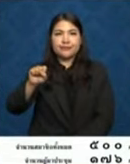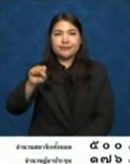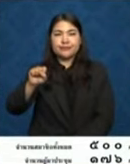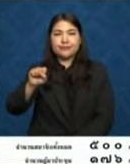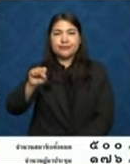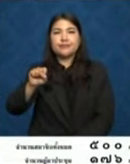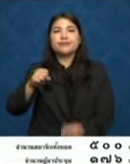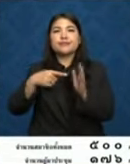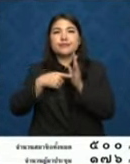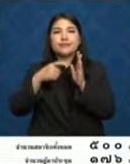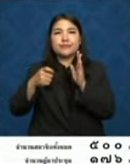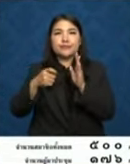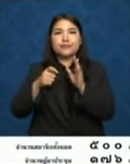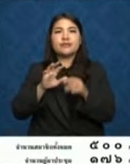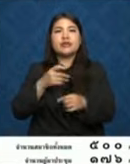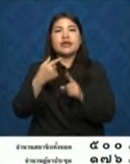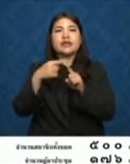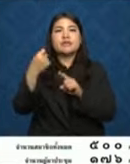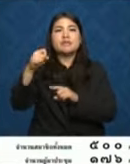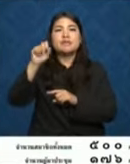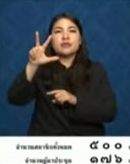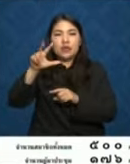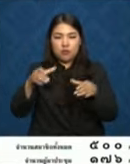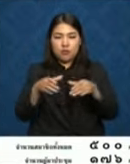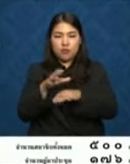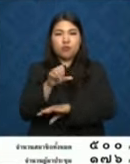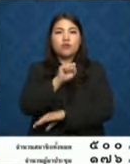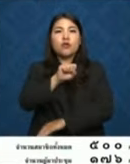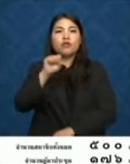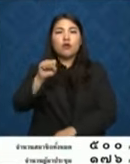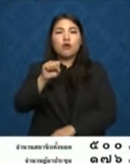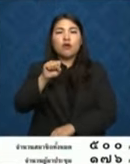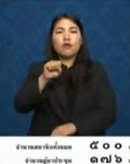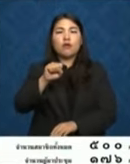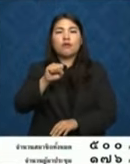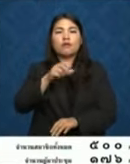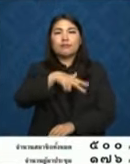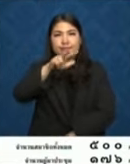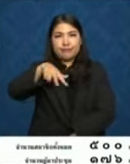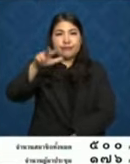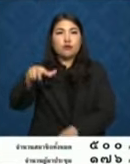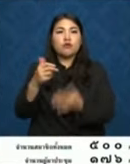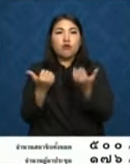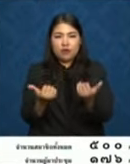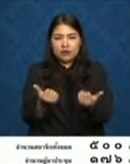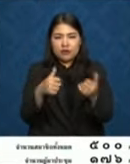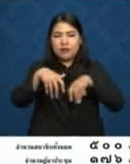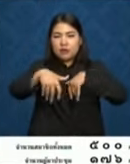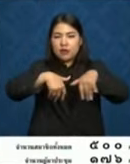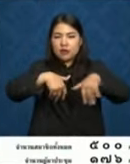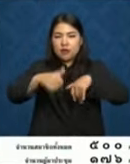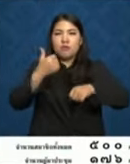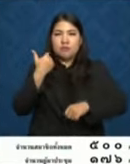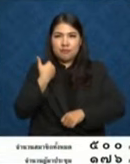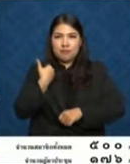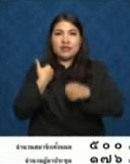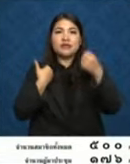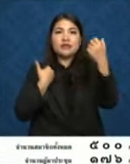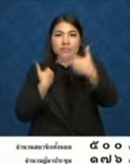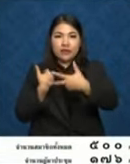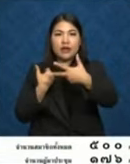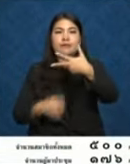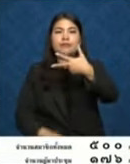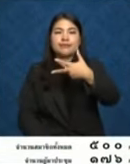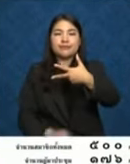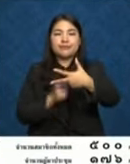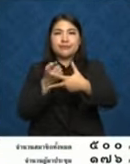ราชสีมาเขต13พรรคเพื่อไทยวันนี้กับผมมีประเด็นหารือความเดือดร้อนของพี่น้องประชาชนทั้งหมด3เรื่องดังนี้ครับเรื่องที่1จ